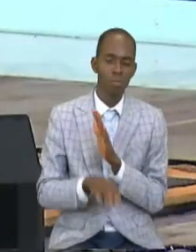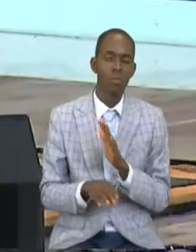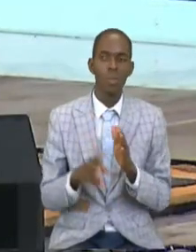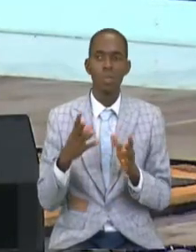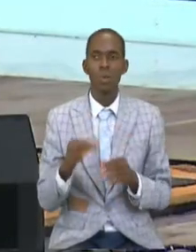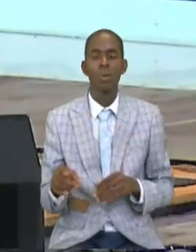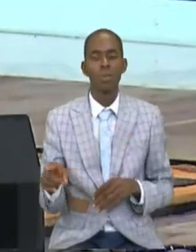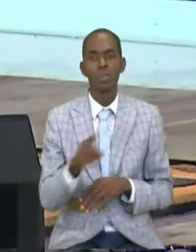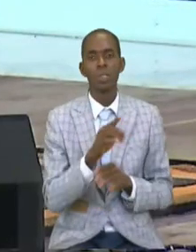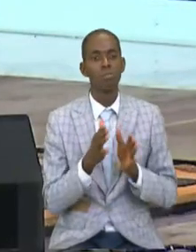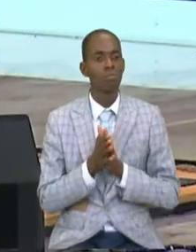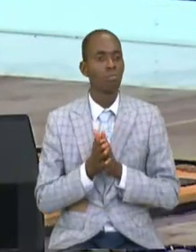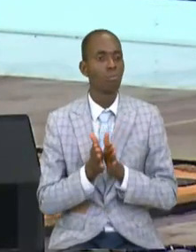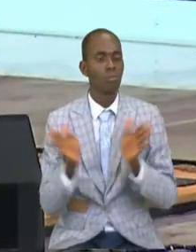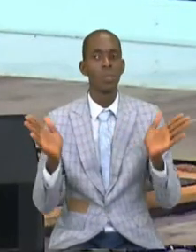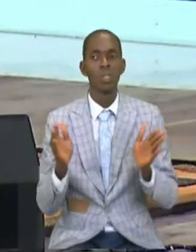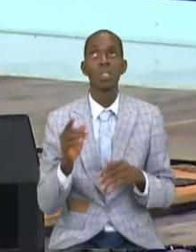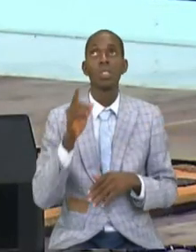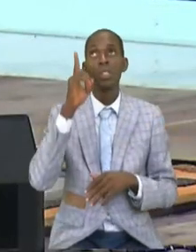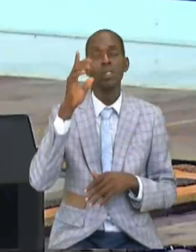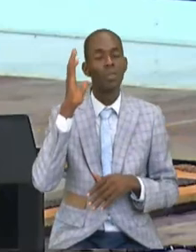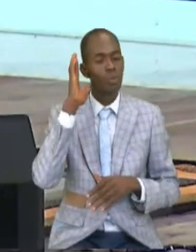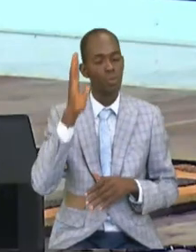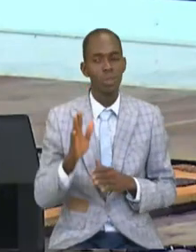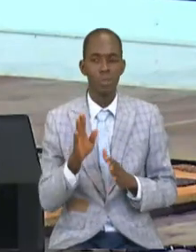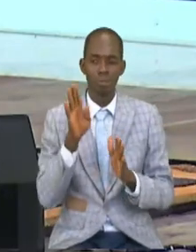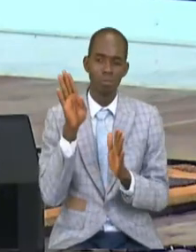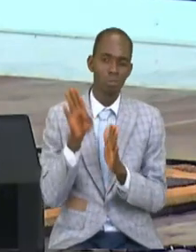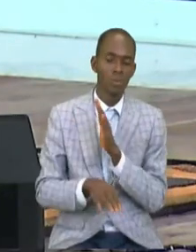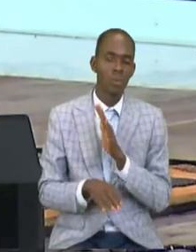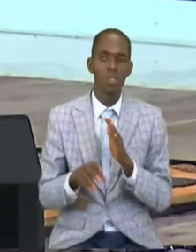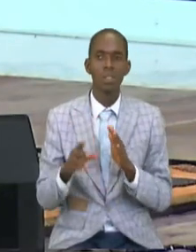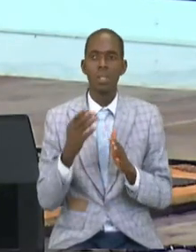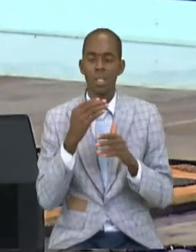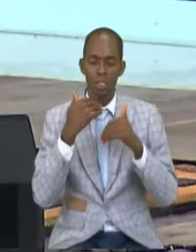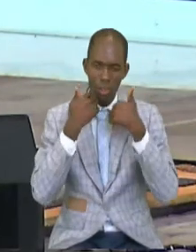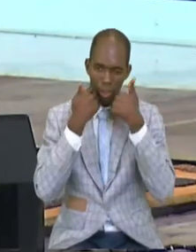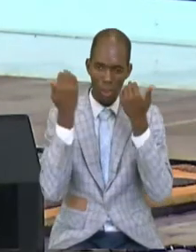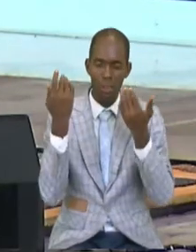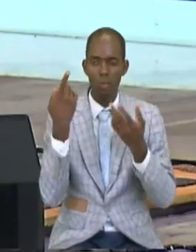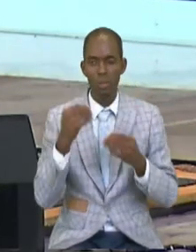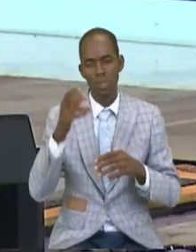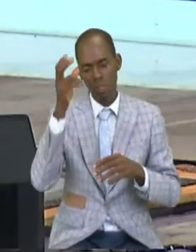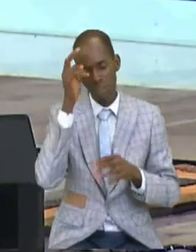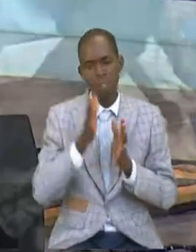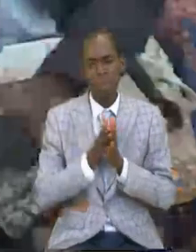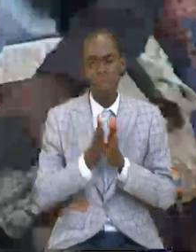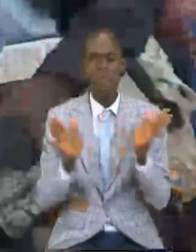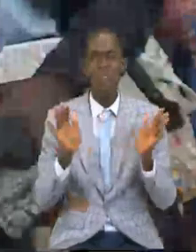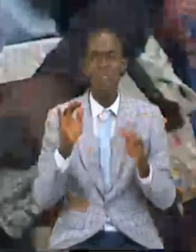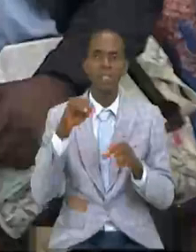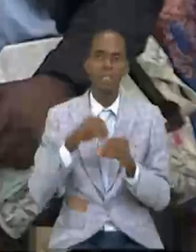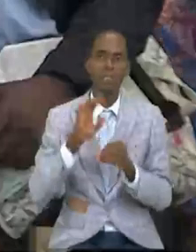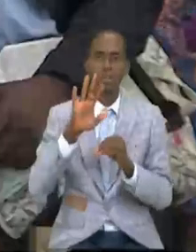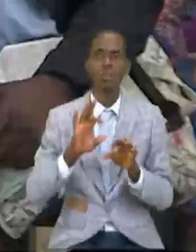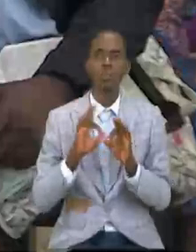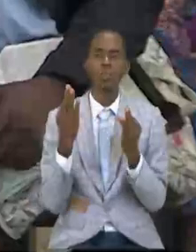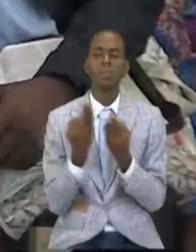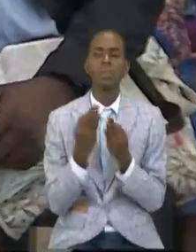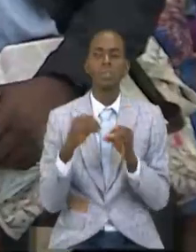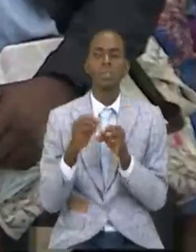livrées publiquement en spectacle. Il va disgracier, honnir publiquement le diable dans votre